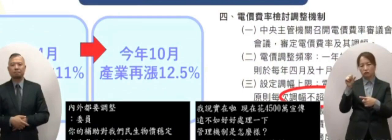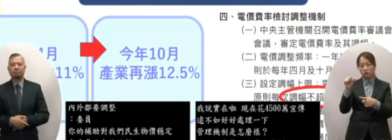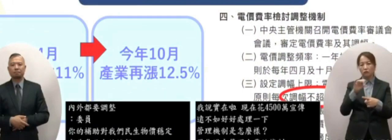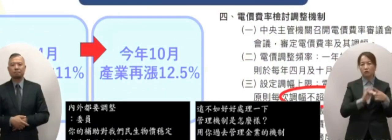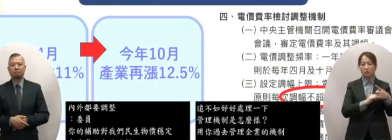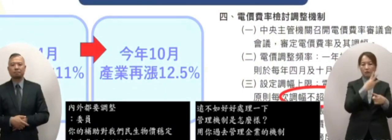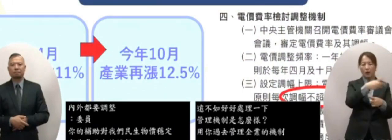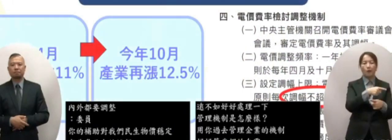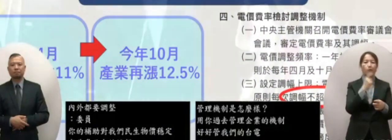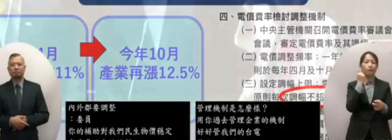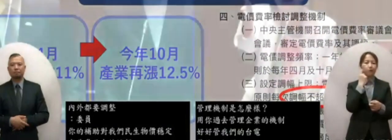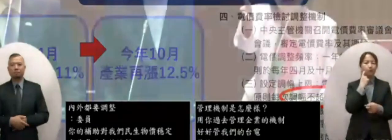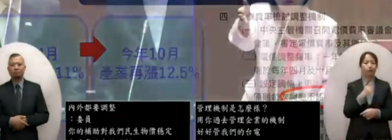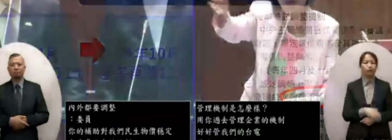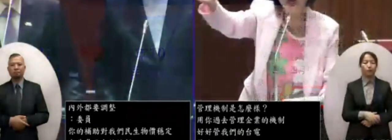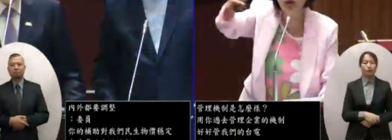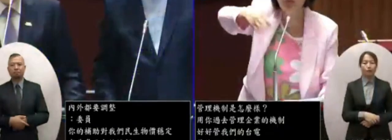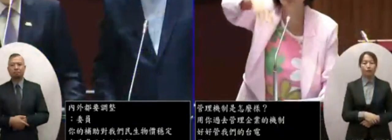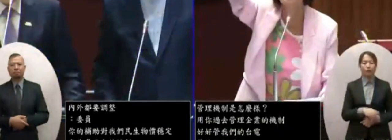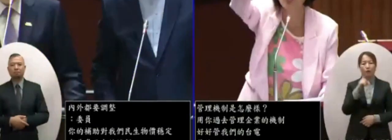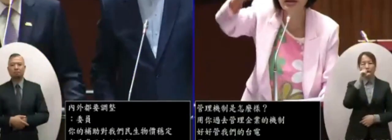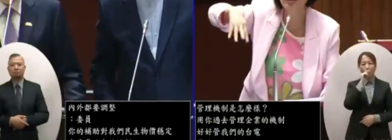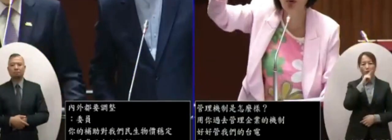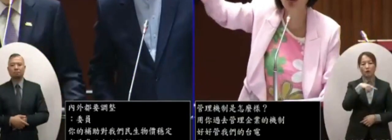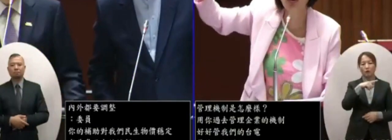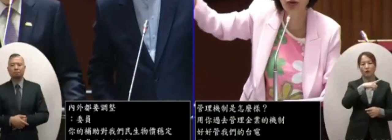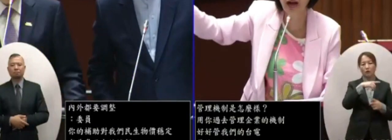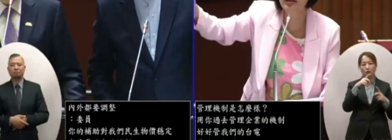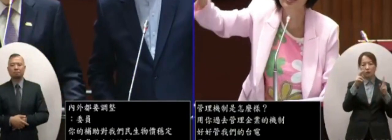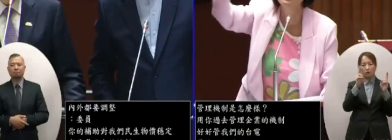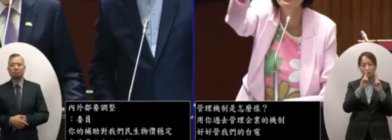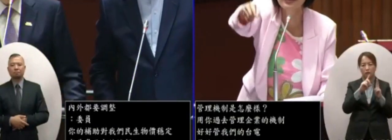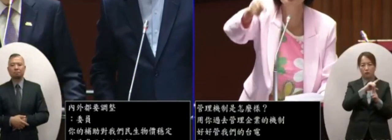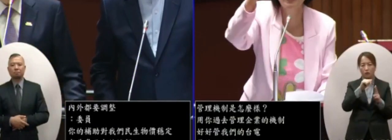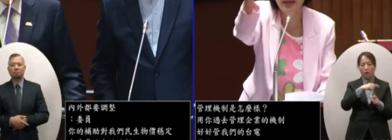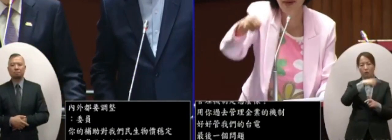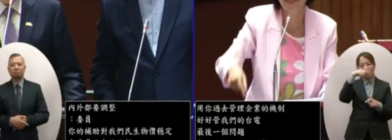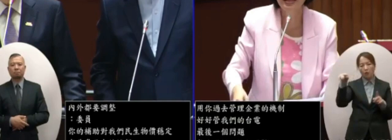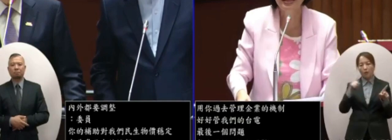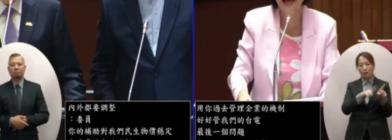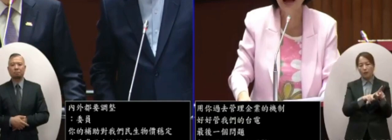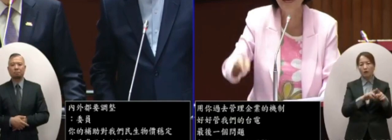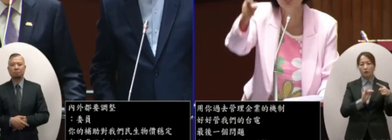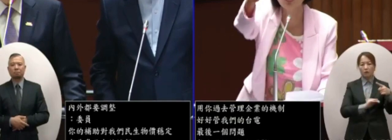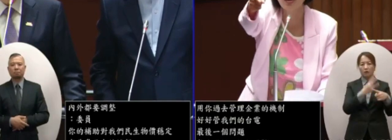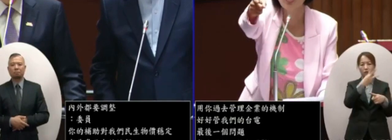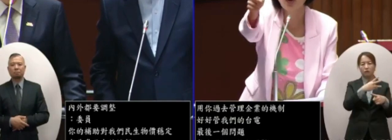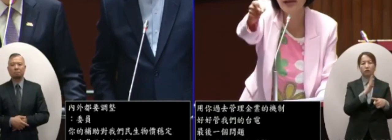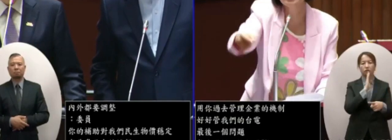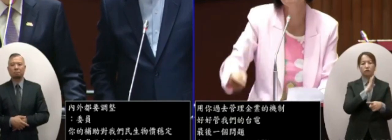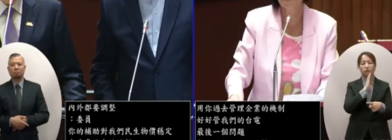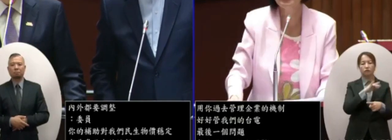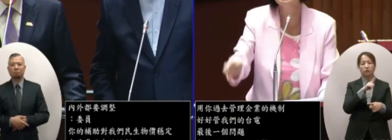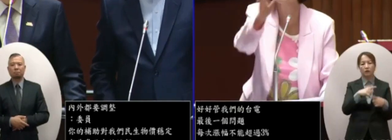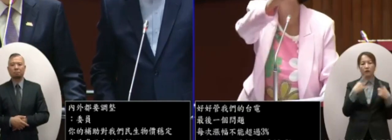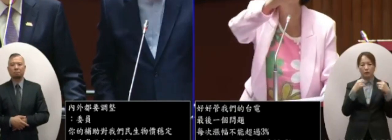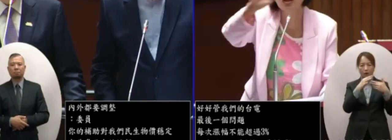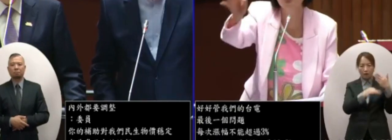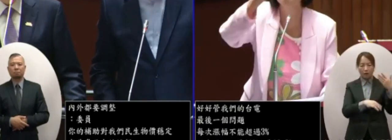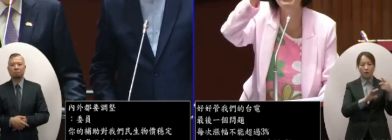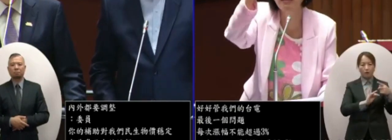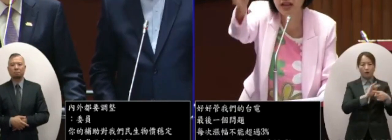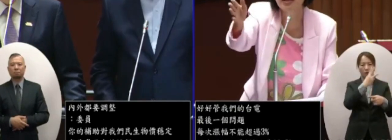好不好？你们每次说随着物价的波动会做调整，那你就不要定3%了，每次都说原则是3%，结果没有。